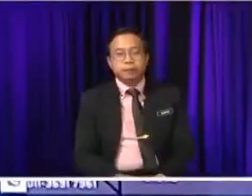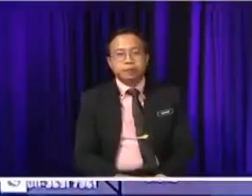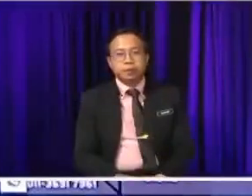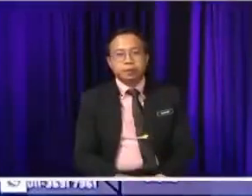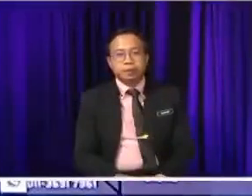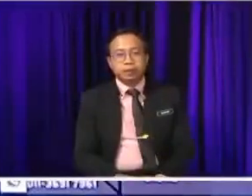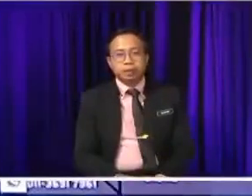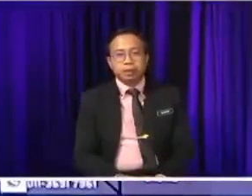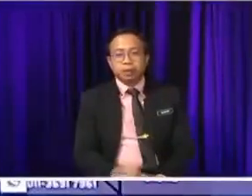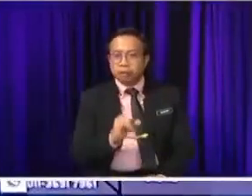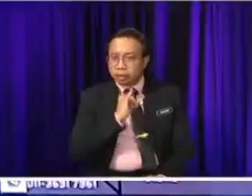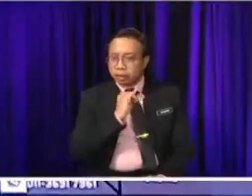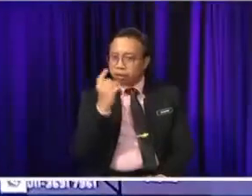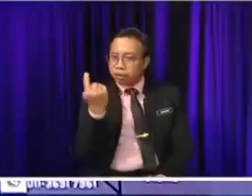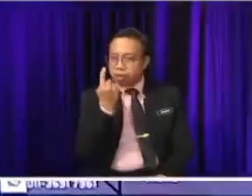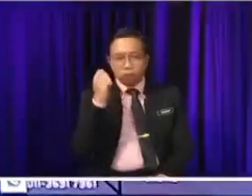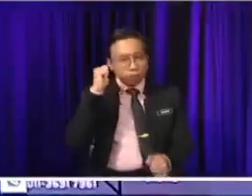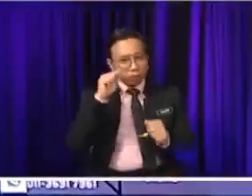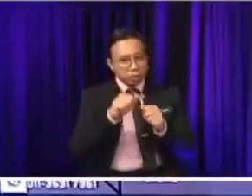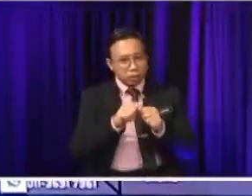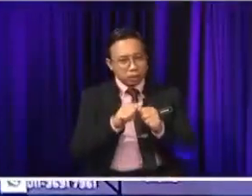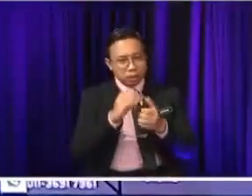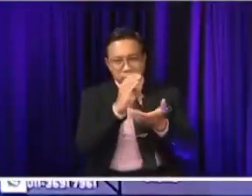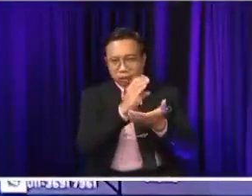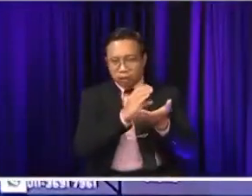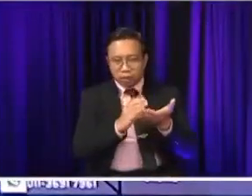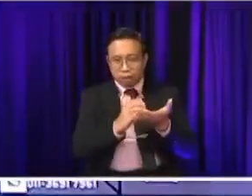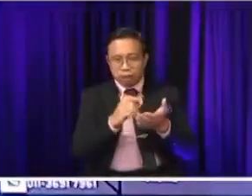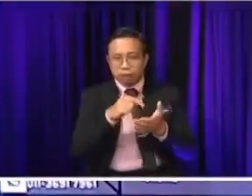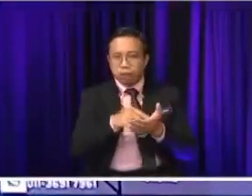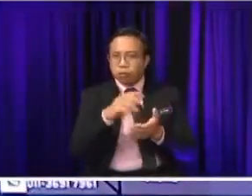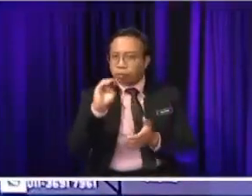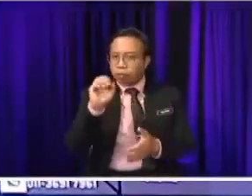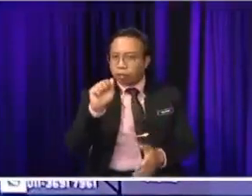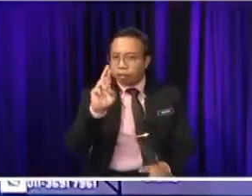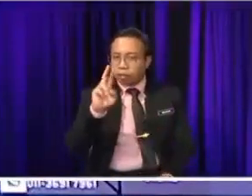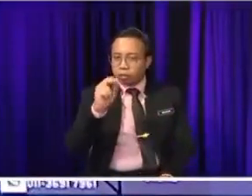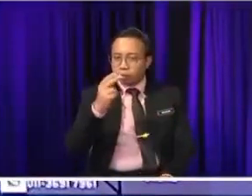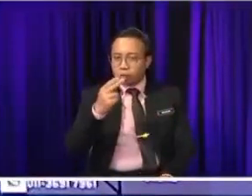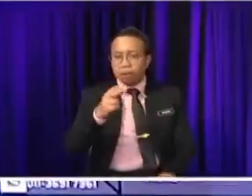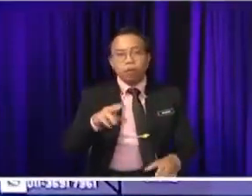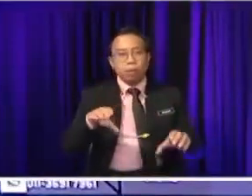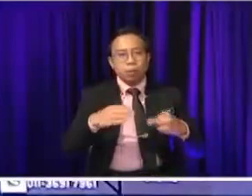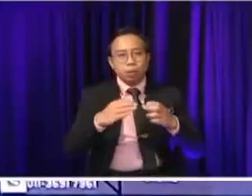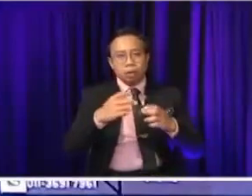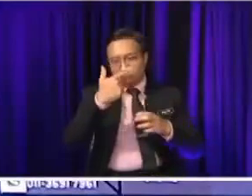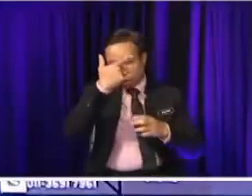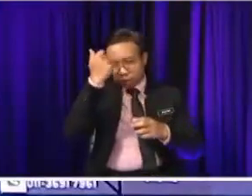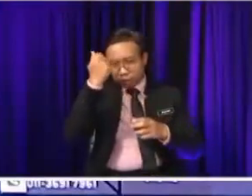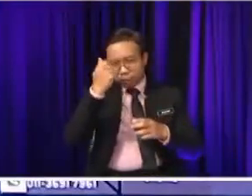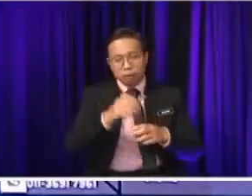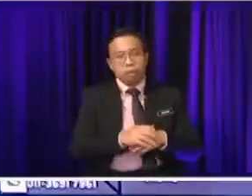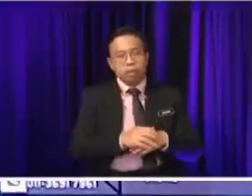Saya selalu ingatkan kepada anda murid saya karya kita Marwah kita jadi Buatlah kerangnya kita buat karena